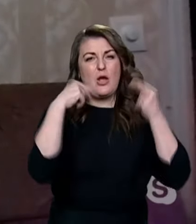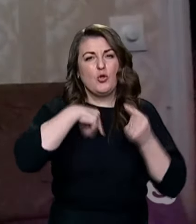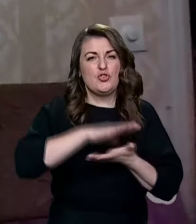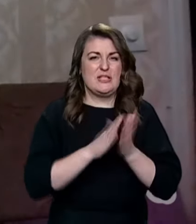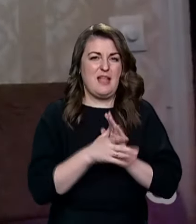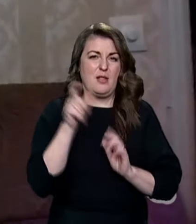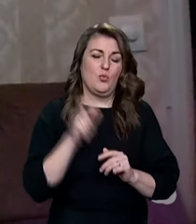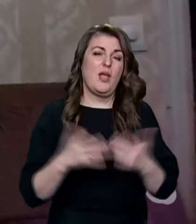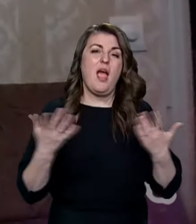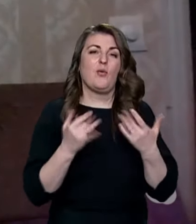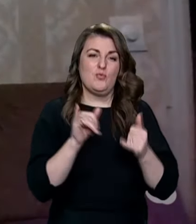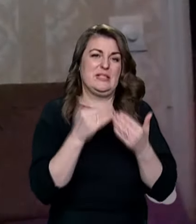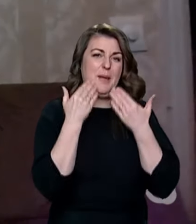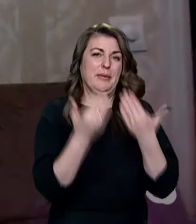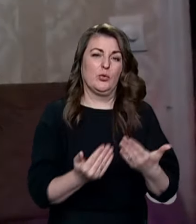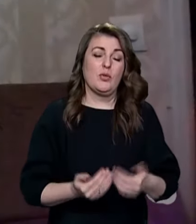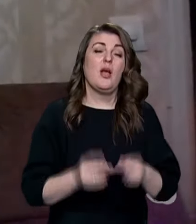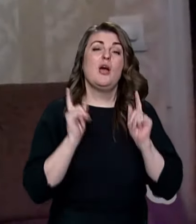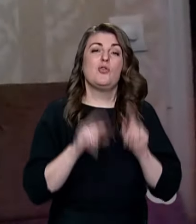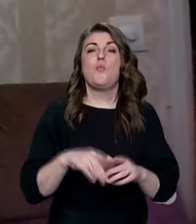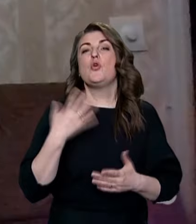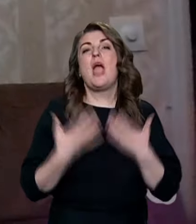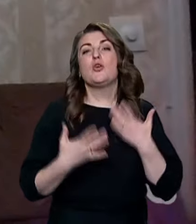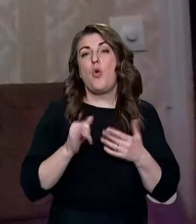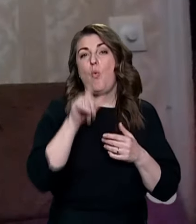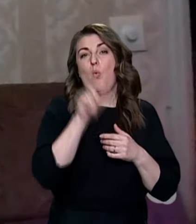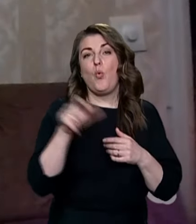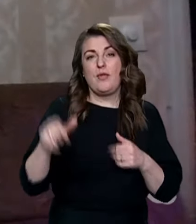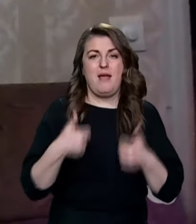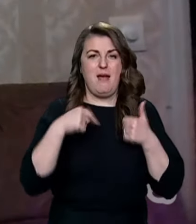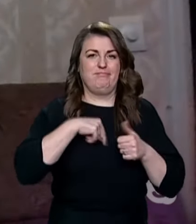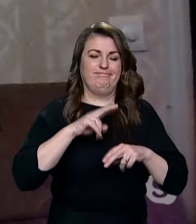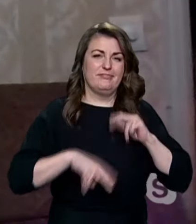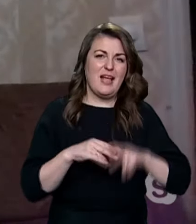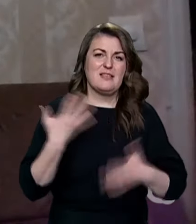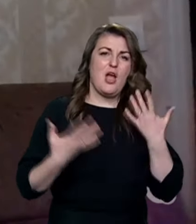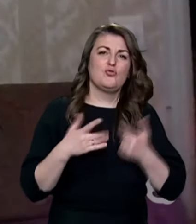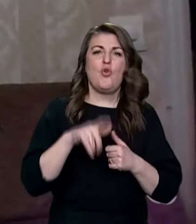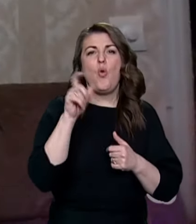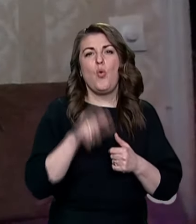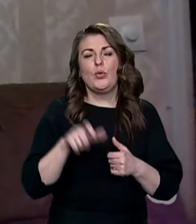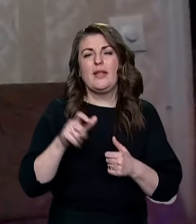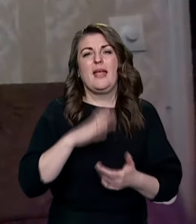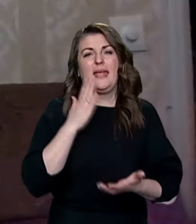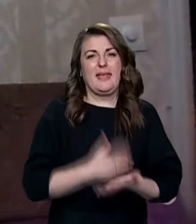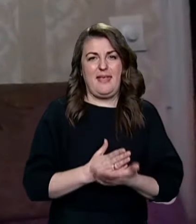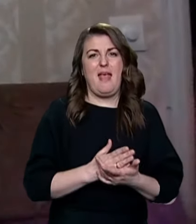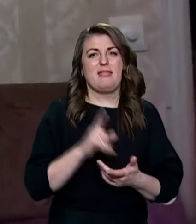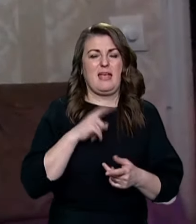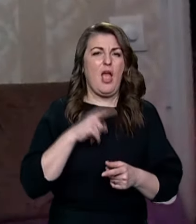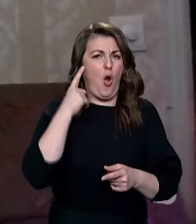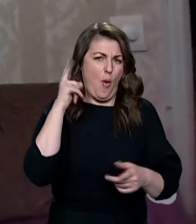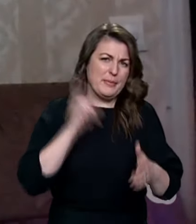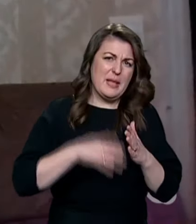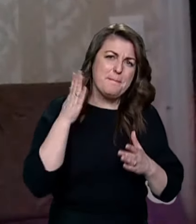стан людини, яку, власне, запитують. Тому якщо у людей гарний настрій, якщо людина є оптимістом,